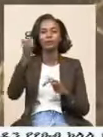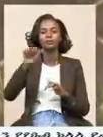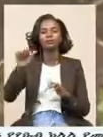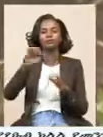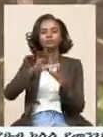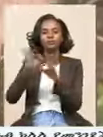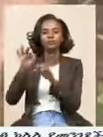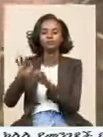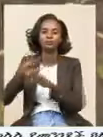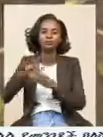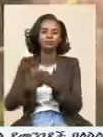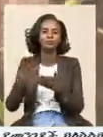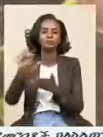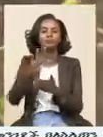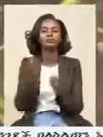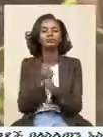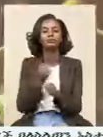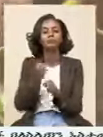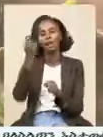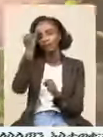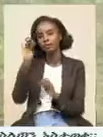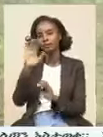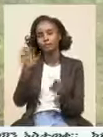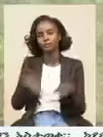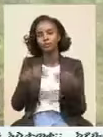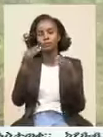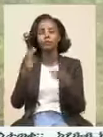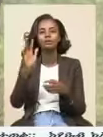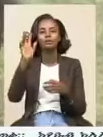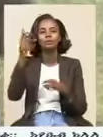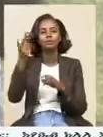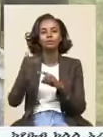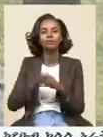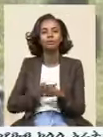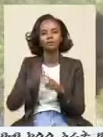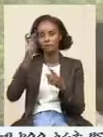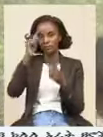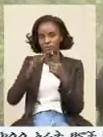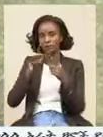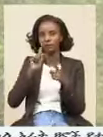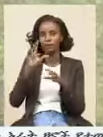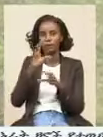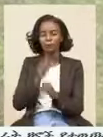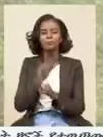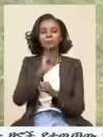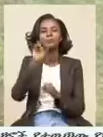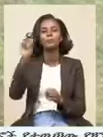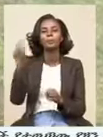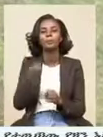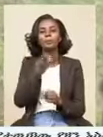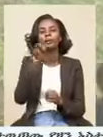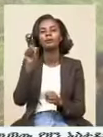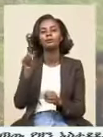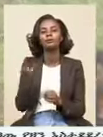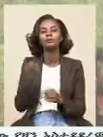አሻራቸውን ለማሳረፍ እንደሚሰሩ አስተያየታቸውን ሰጥተዋል። የሶስት ወር እቅድ ነው የያዝነው እንደ ወረዳ።